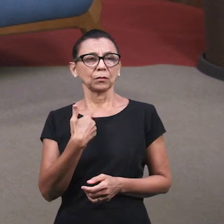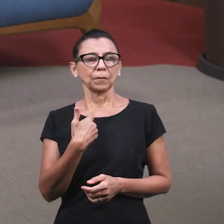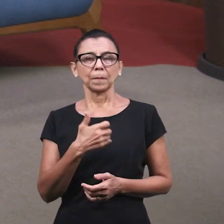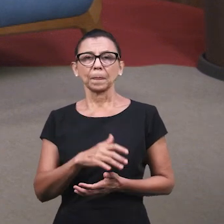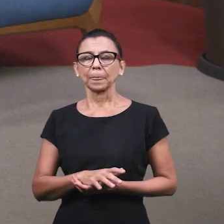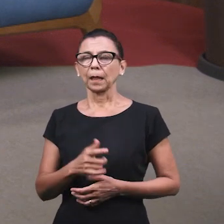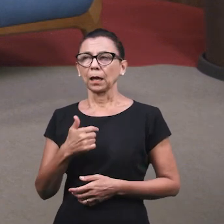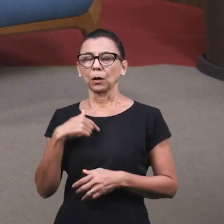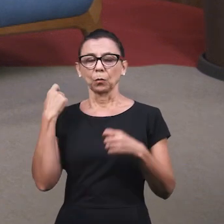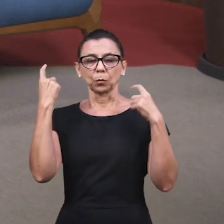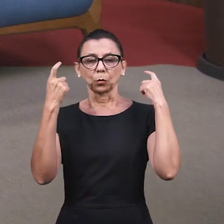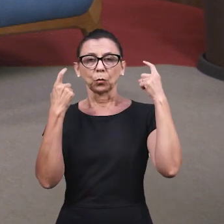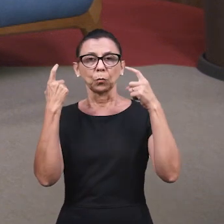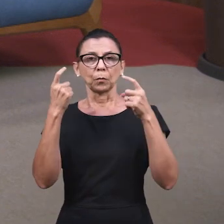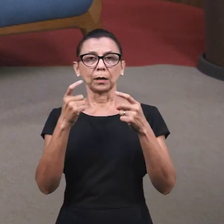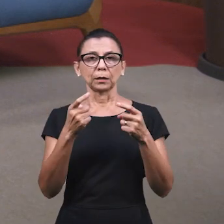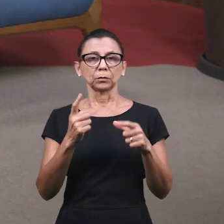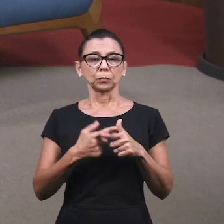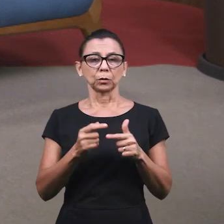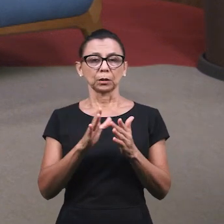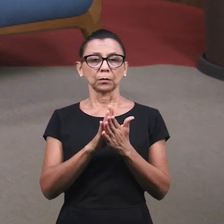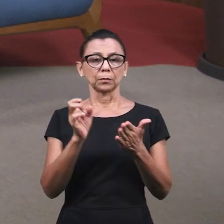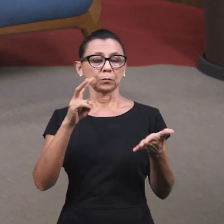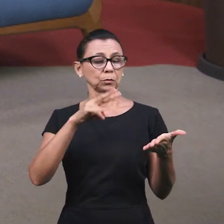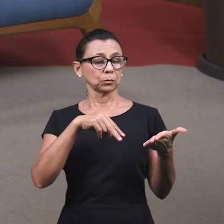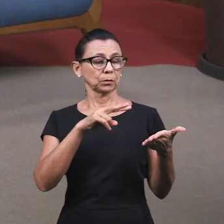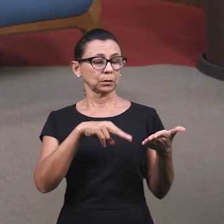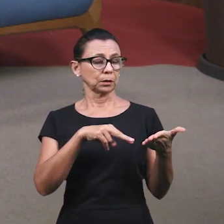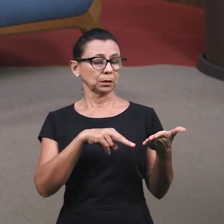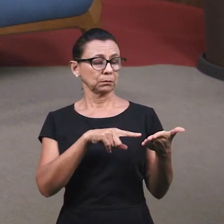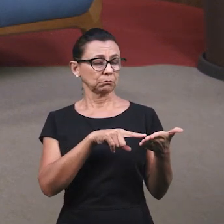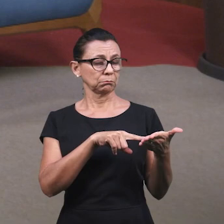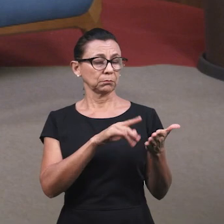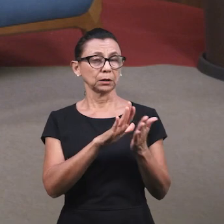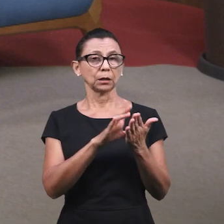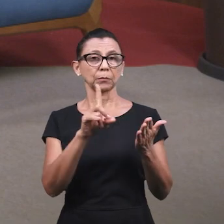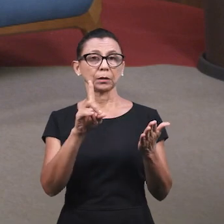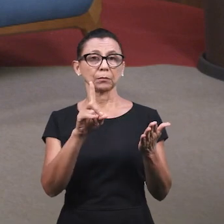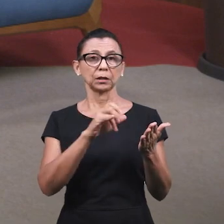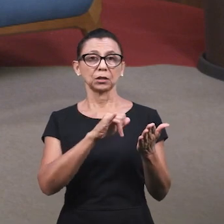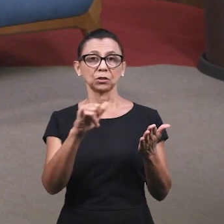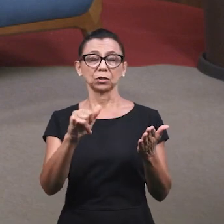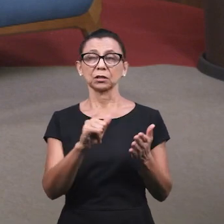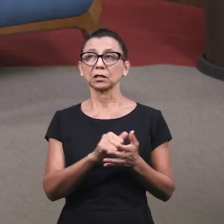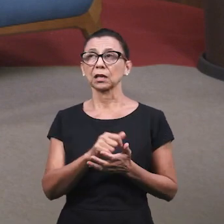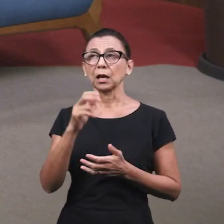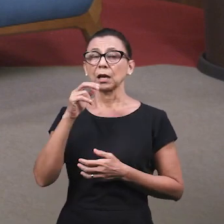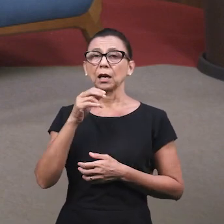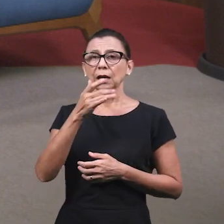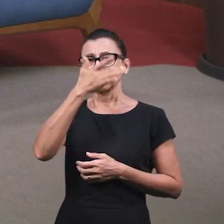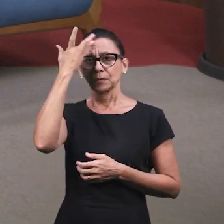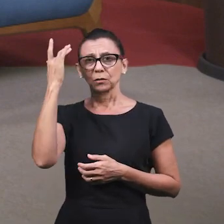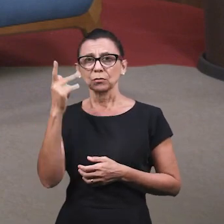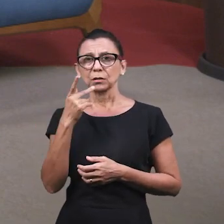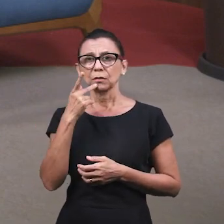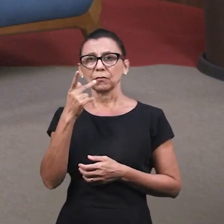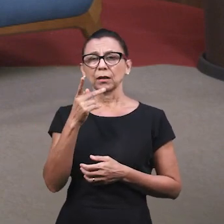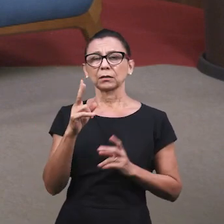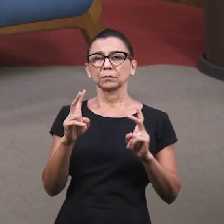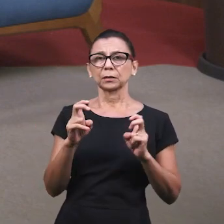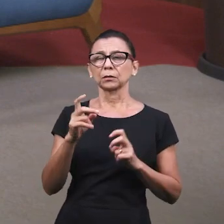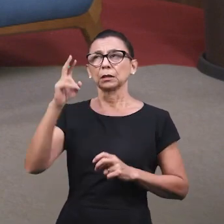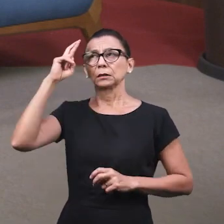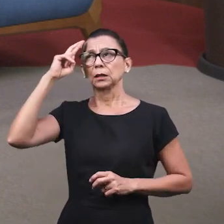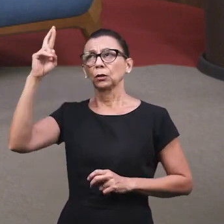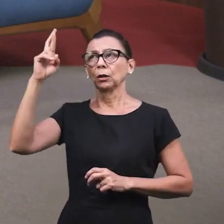il m'a fait une question. Il a dit, je suis préoccupé parce que je lis la Bible. La Bible dit que ce n'est pas tout le monde qui dit Seigneur,